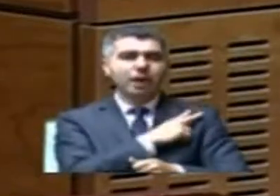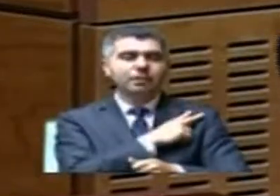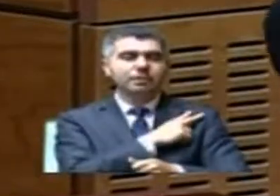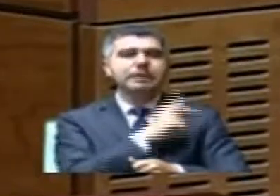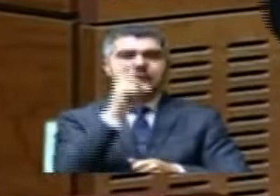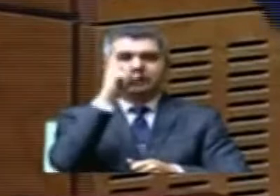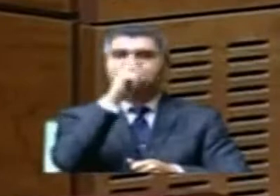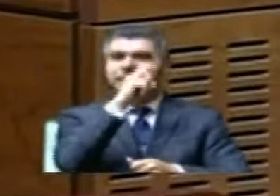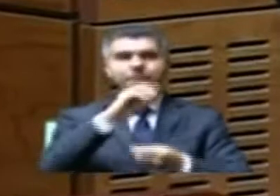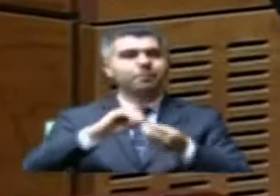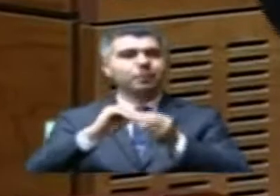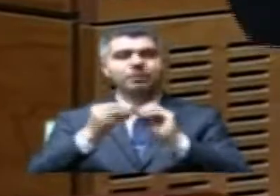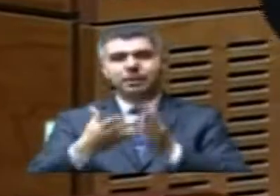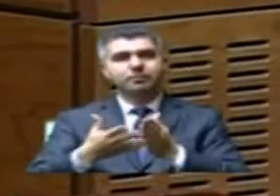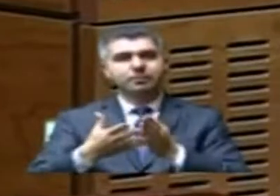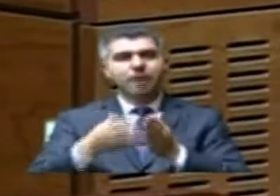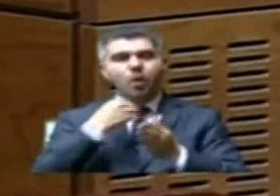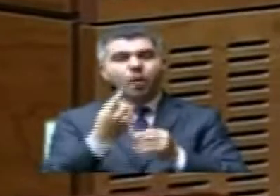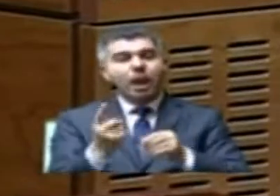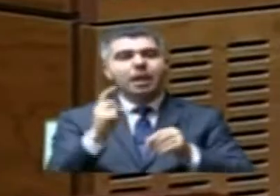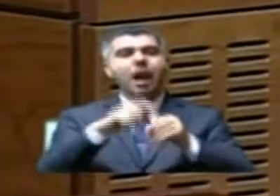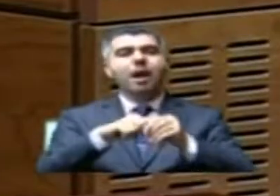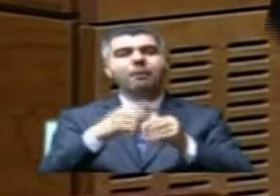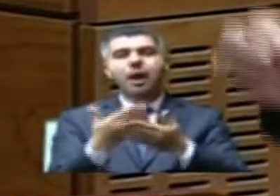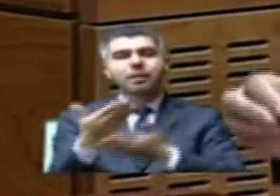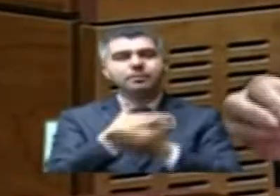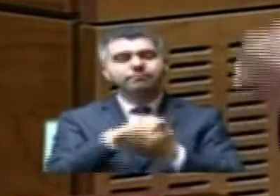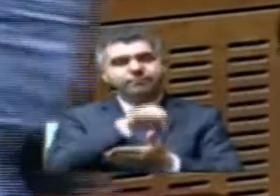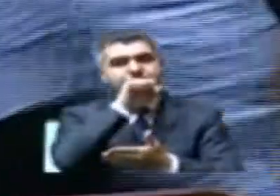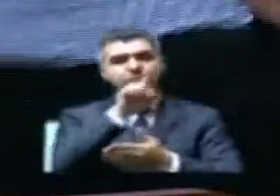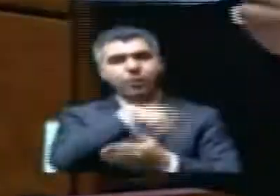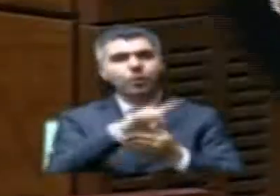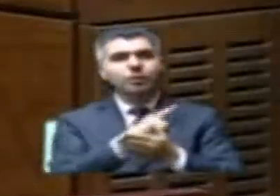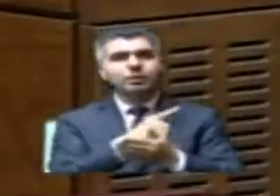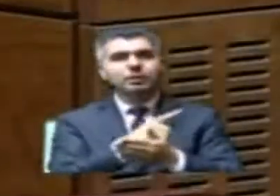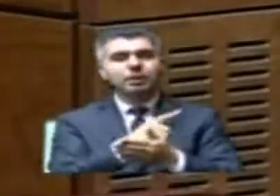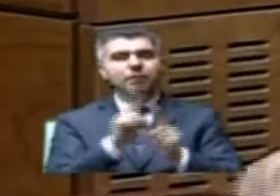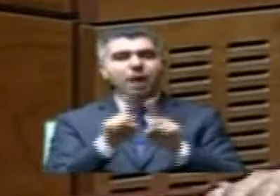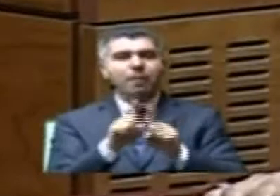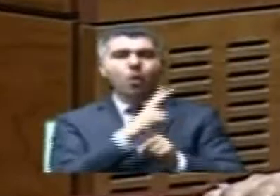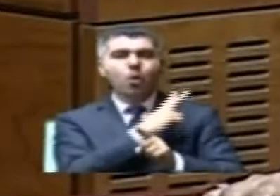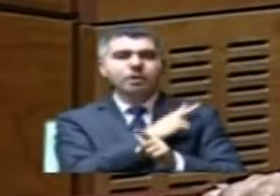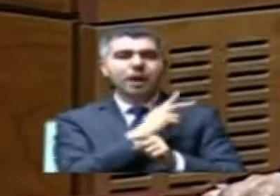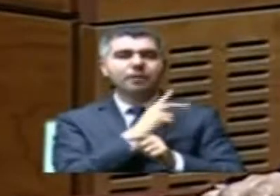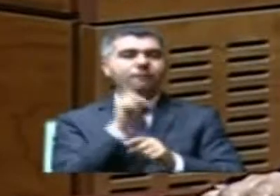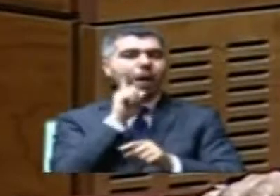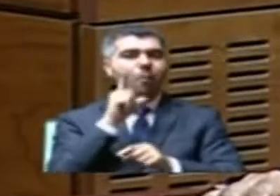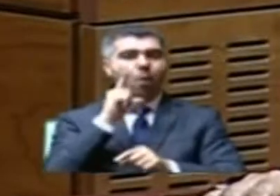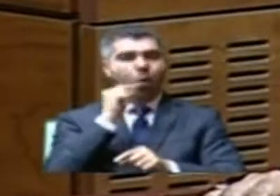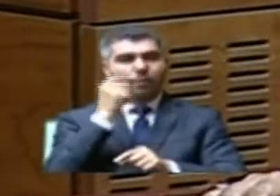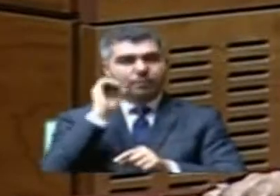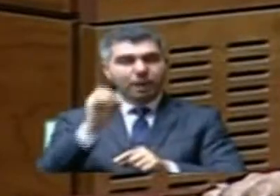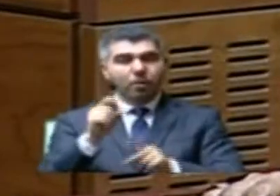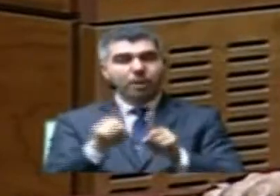المنصب، احنا نقابة باغيين رجال ونساء التعليم يكون عندهم شروط العمل، باغيين ولاد الشعب